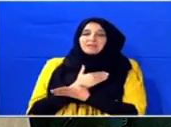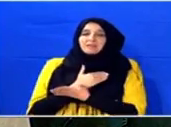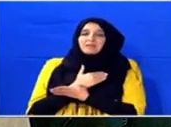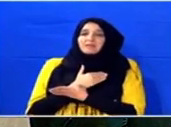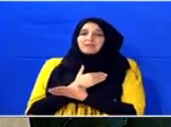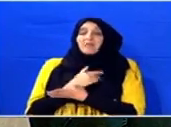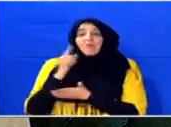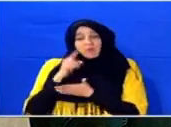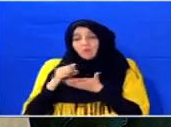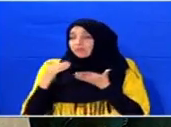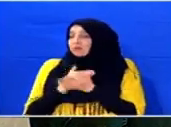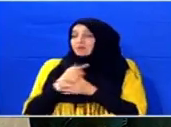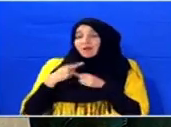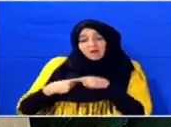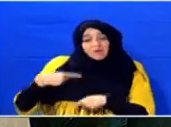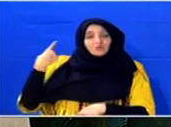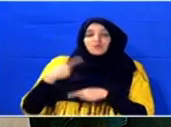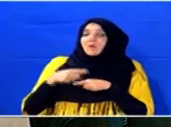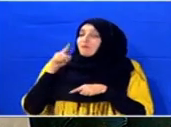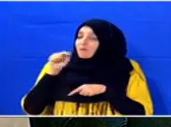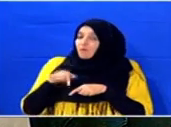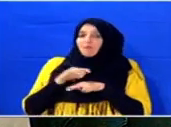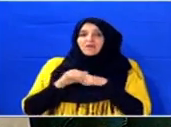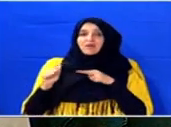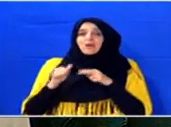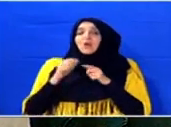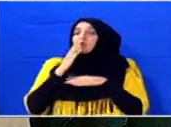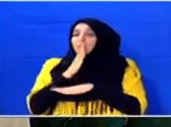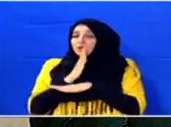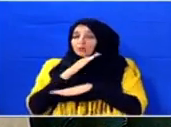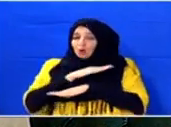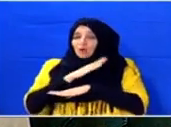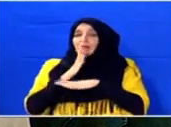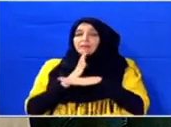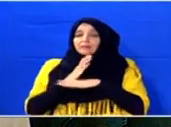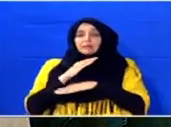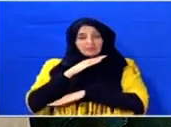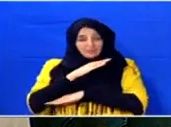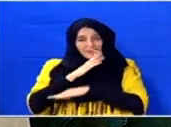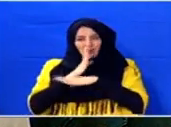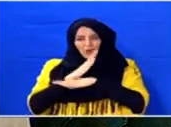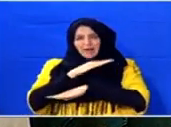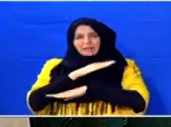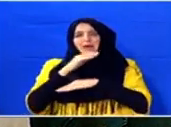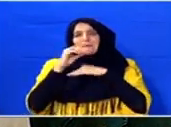تغرم تقرا لك الصلوات اللي ما صليتهاش الظهر العصر المغرب العشاء خليهم